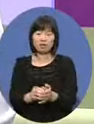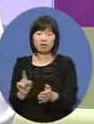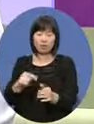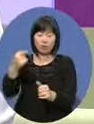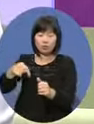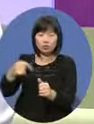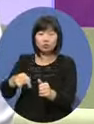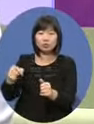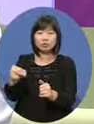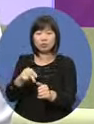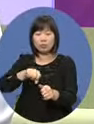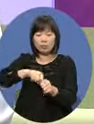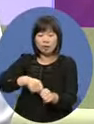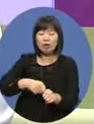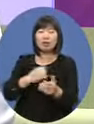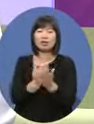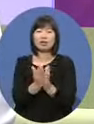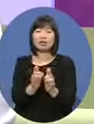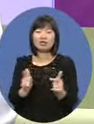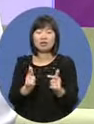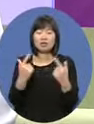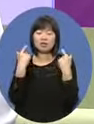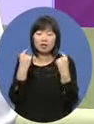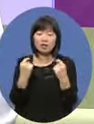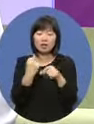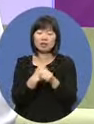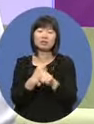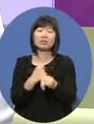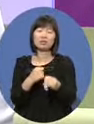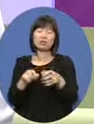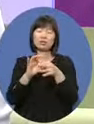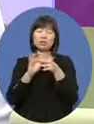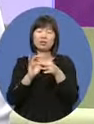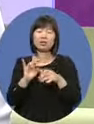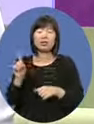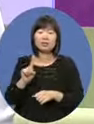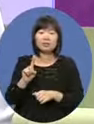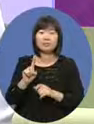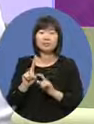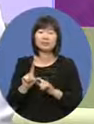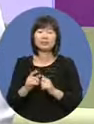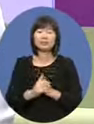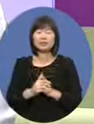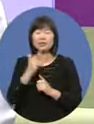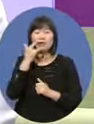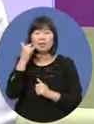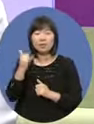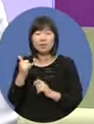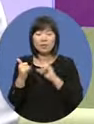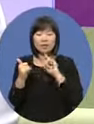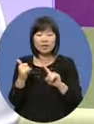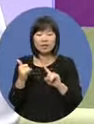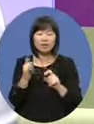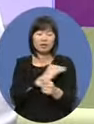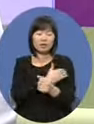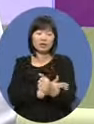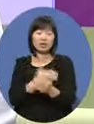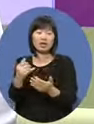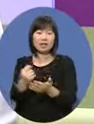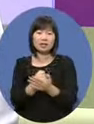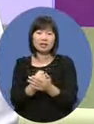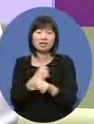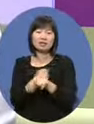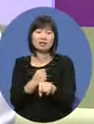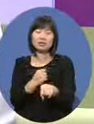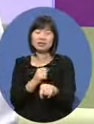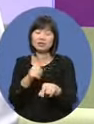훈육 그리고 또 벌 이런 것들을 일관성 있게 주는 것들을 통해서 어떤 그 부모다. 이런 것들에 대한 권위를 가지시는 거